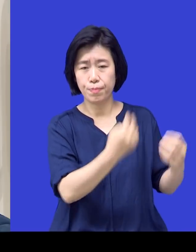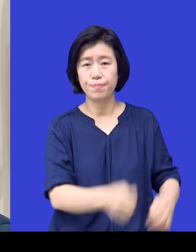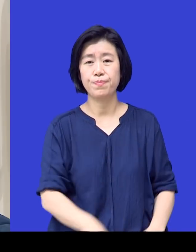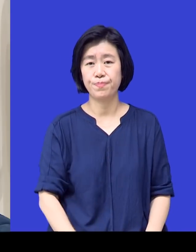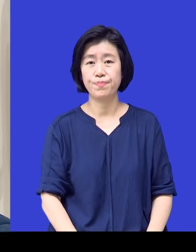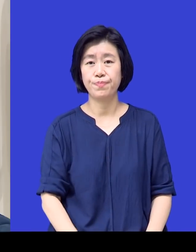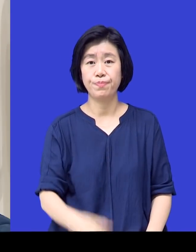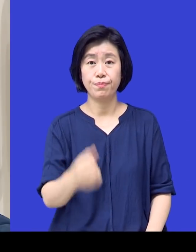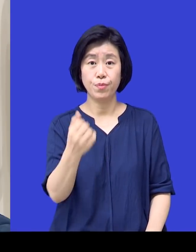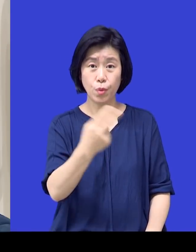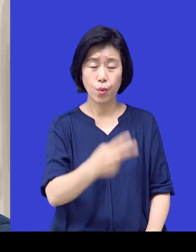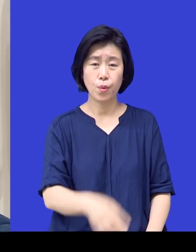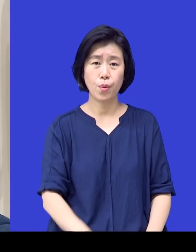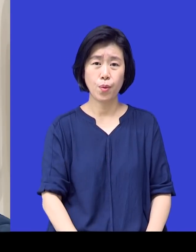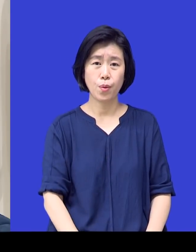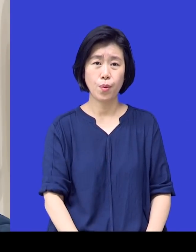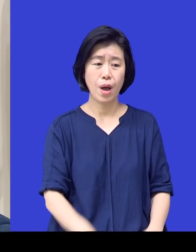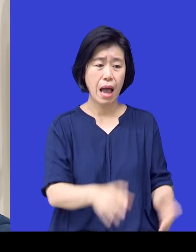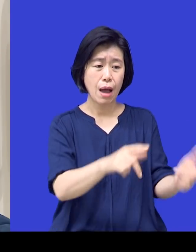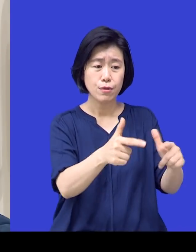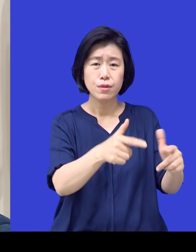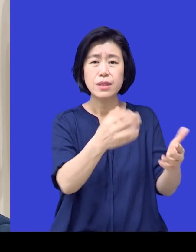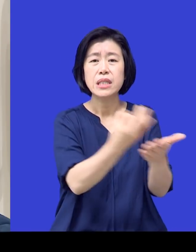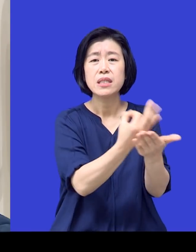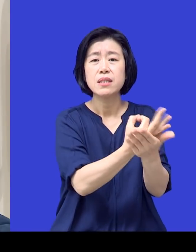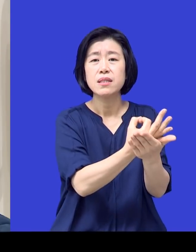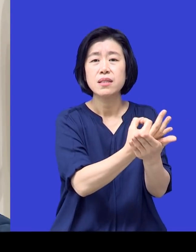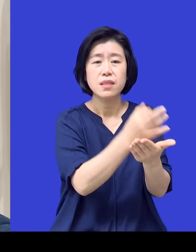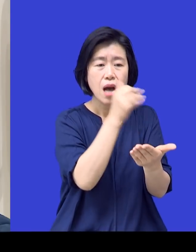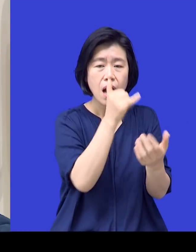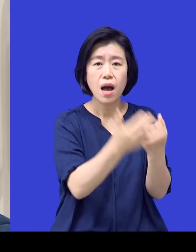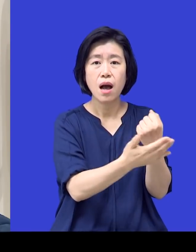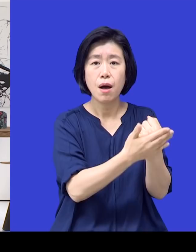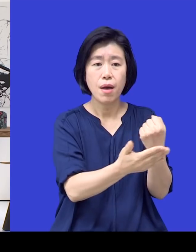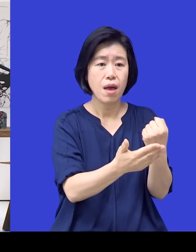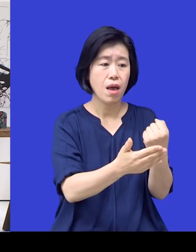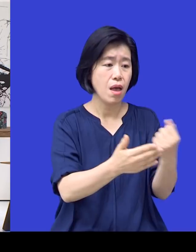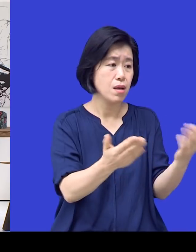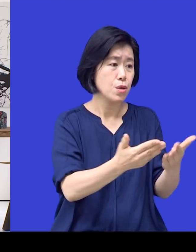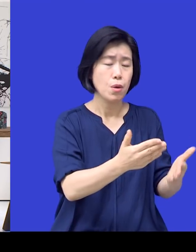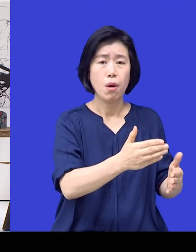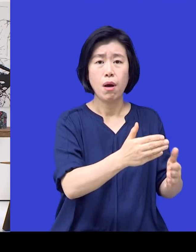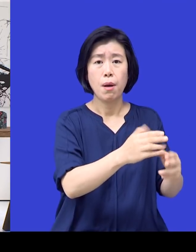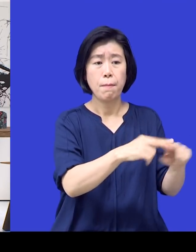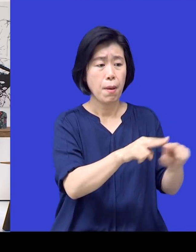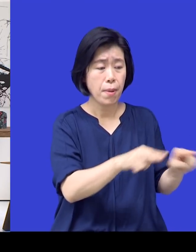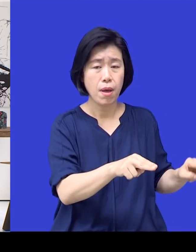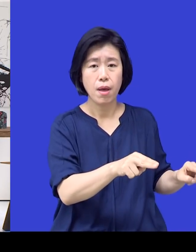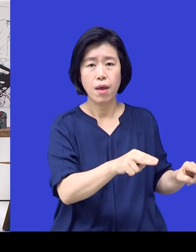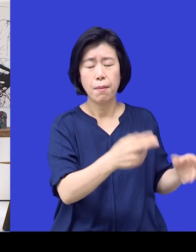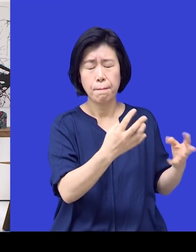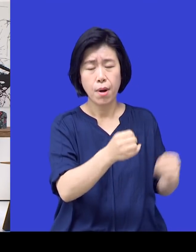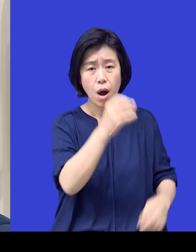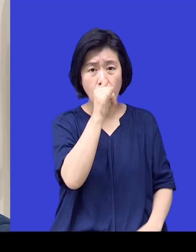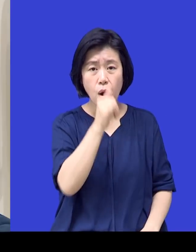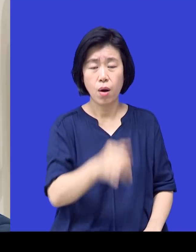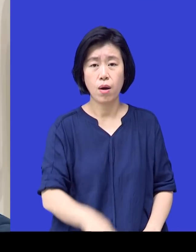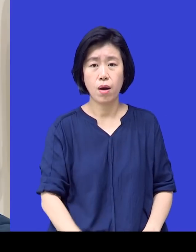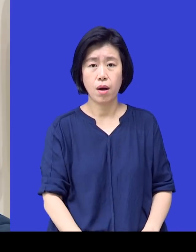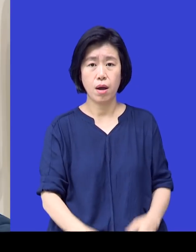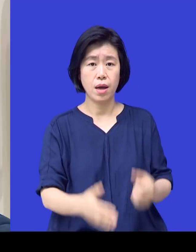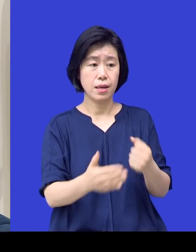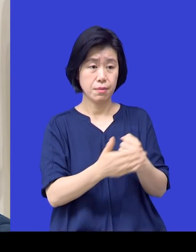일용직 부모가 되다 보니까 또 과부가 되다 보니까 일이 제일 먼저 없어지잖아요. 그렇죠. 그러니까 컴패션이